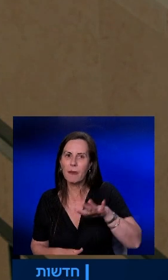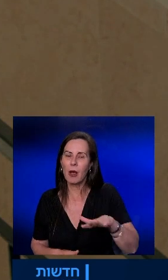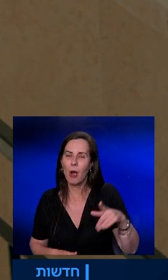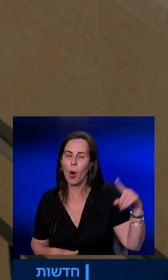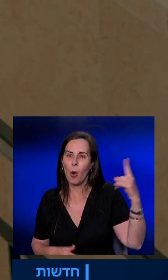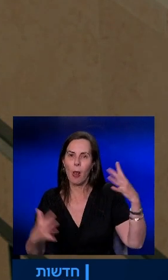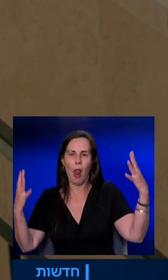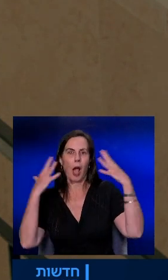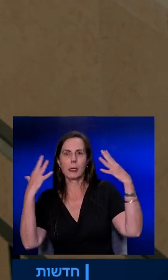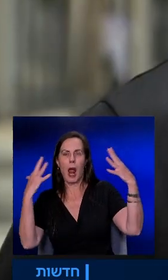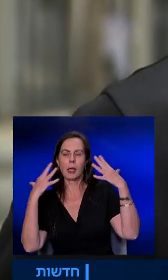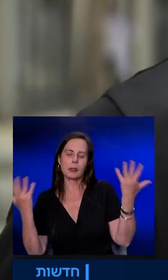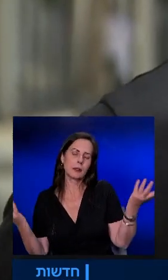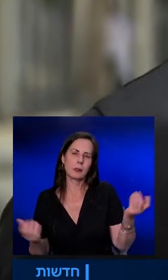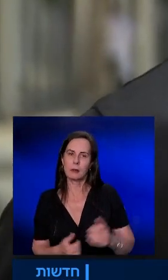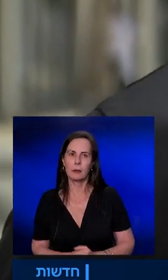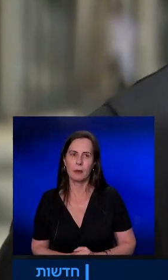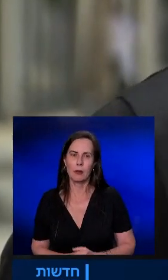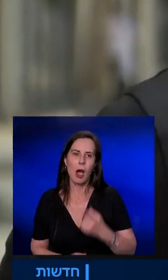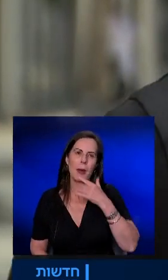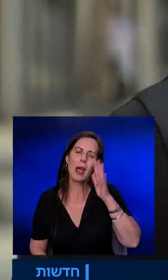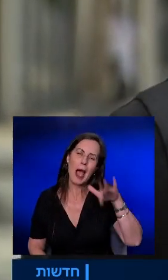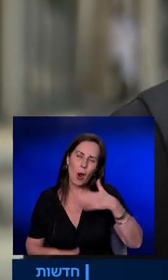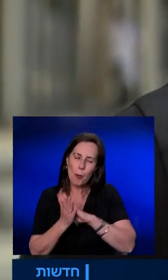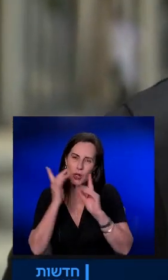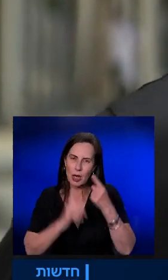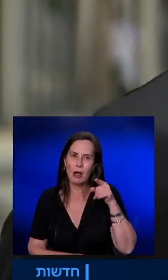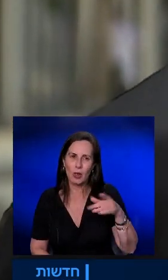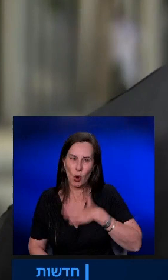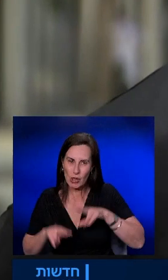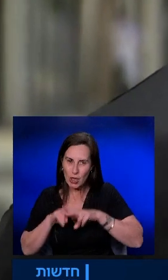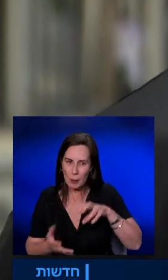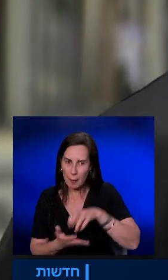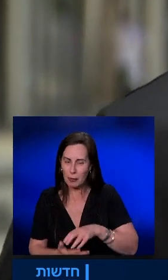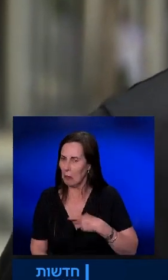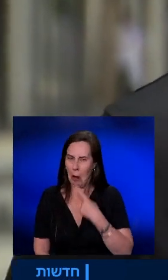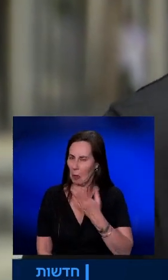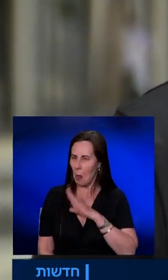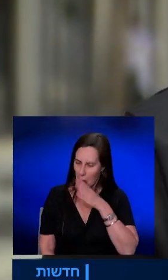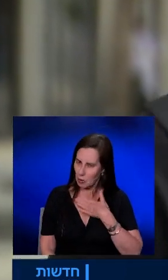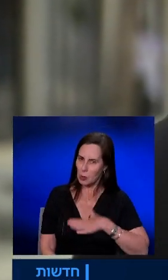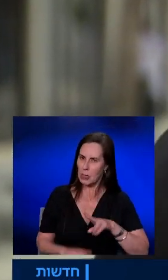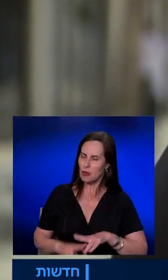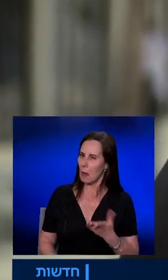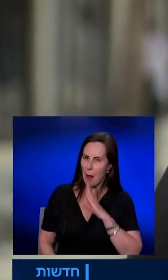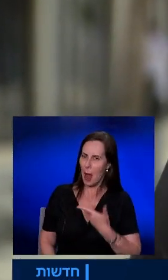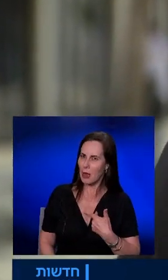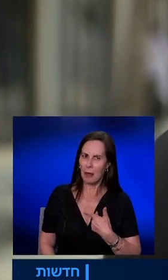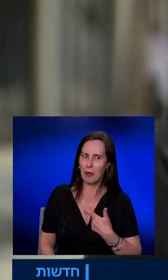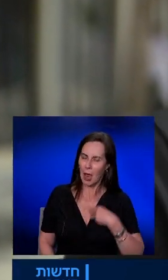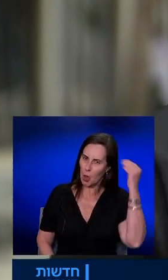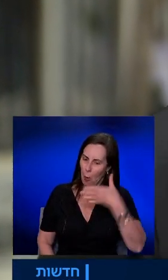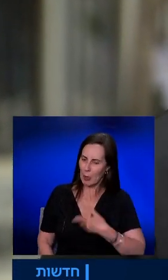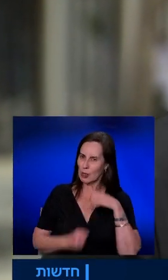הסביבה פה זה קצת לחץ עליהם. הוא אמר לי, עזוב, אחרי כל המקרים האלה אתה רוצה להישאר במרכז? אמרתי לו, מה הבעיה? אני סטודנט